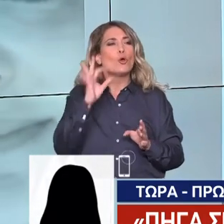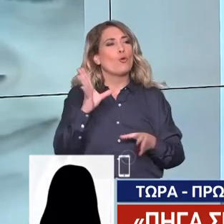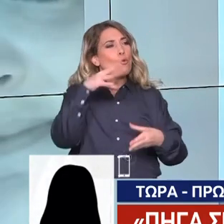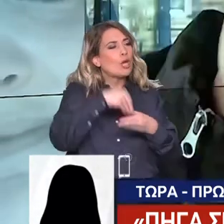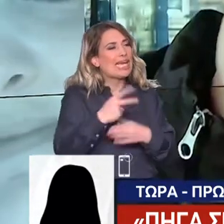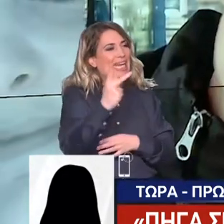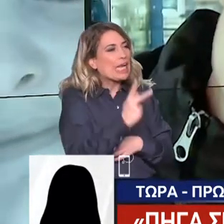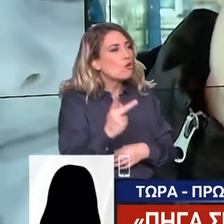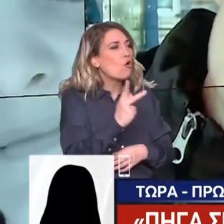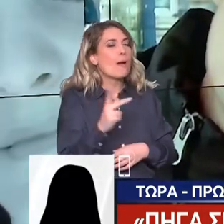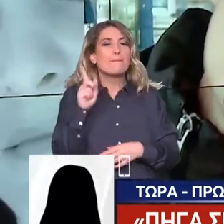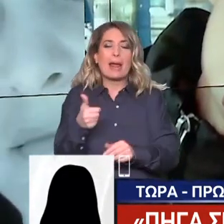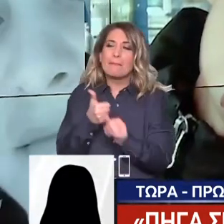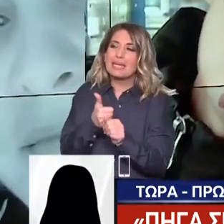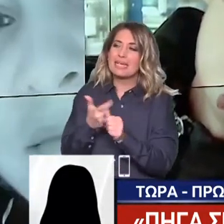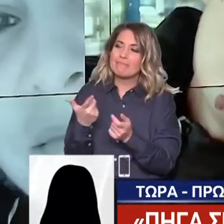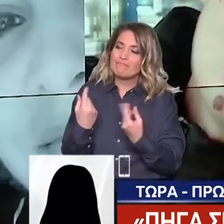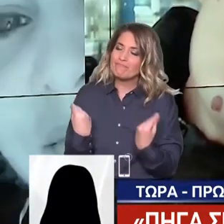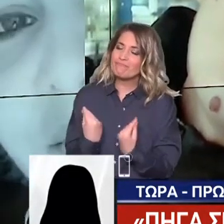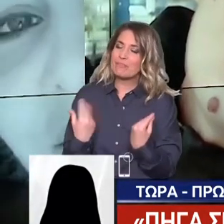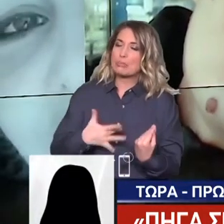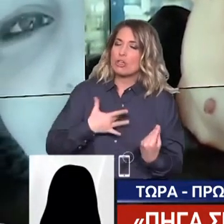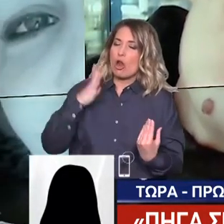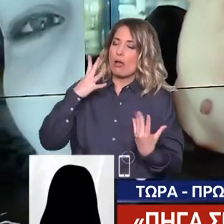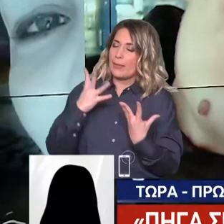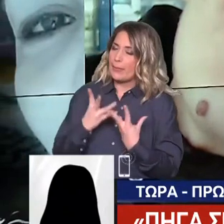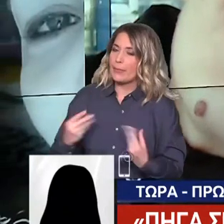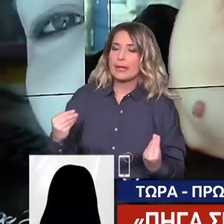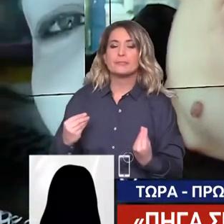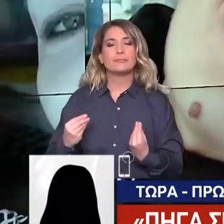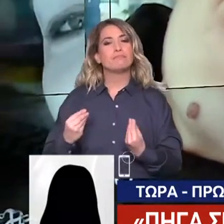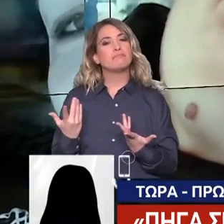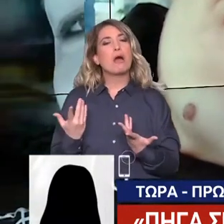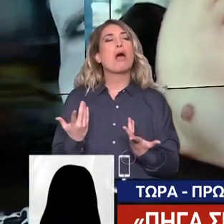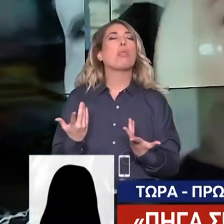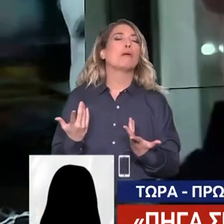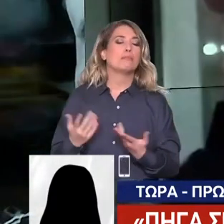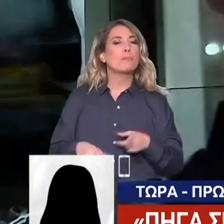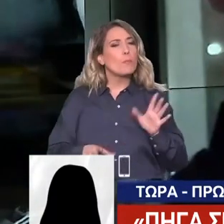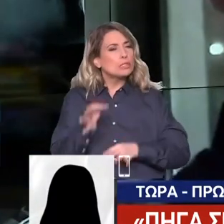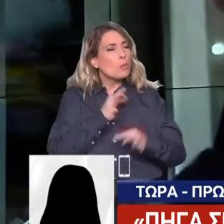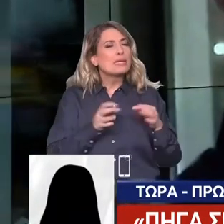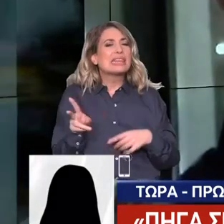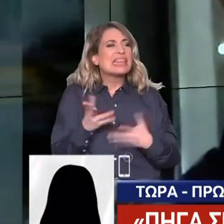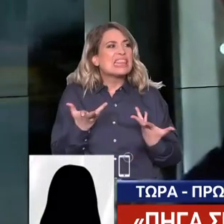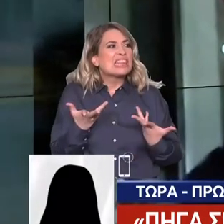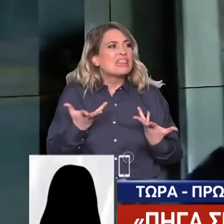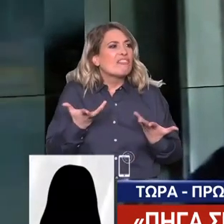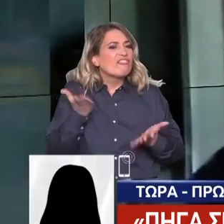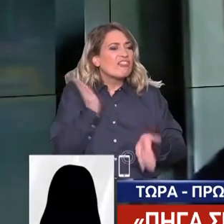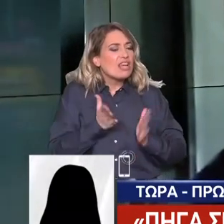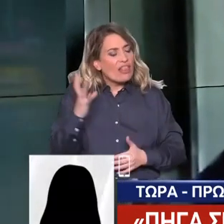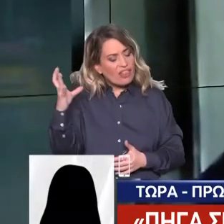τέτοιο. Μπορείτε να θυμηθείτε έτσι 2-3 πράγματα που περάσατε με αυτόν τον άνθρωπο, αυτά που πιο έντονα είναι